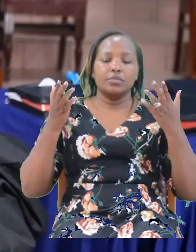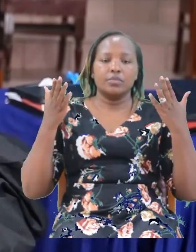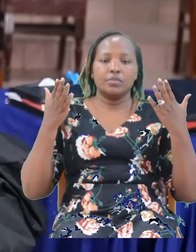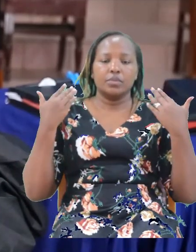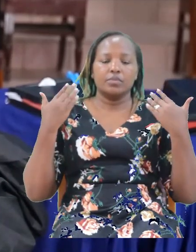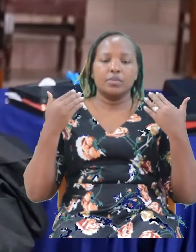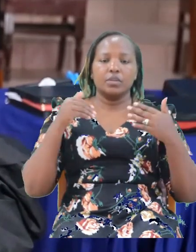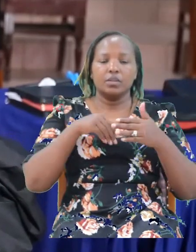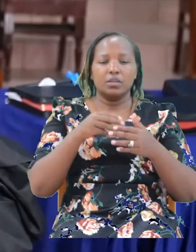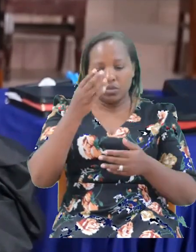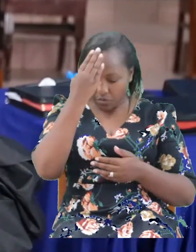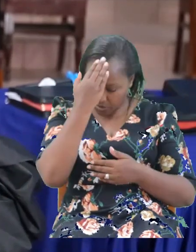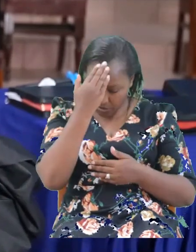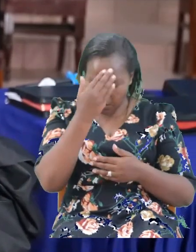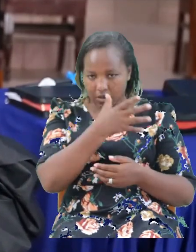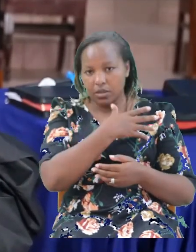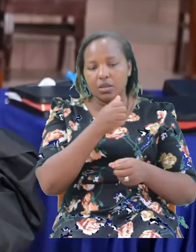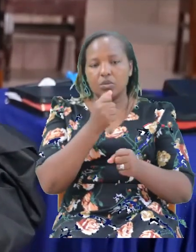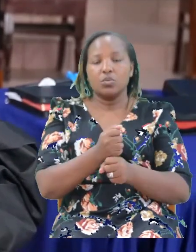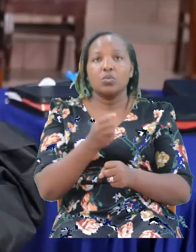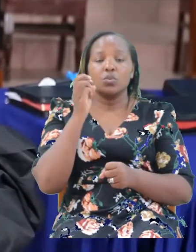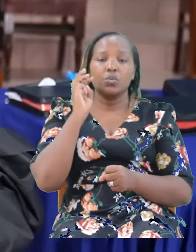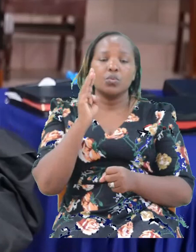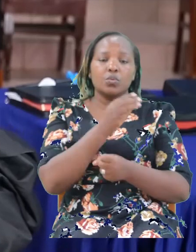kwa unyenyekevu na kufanya